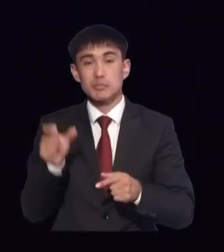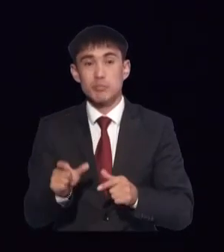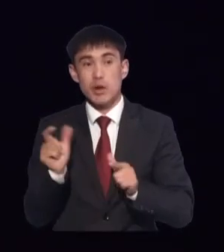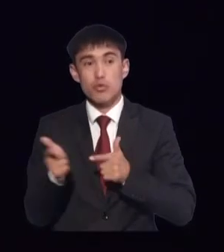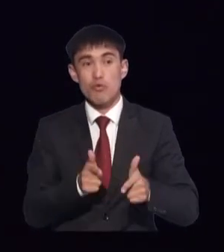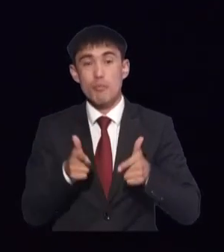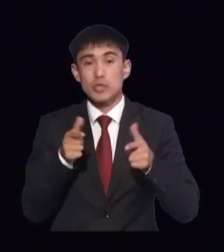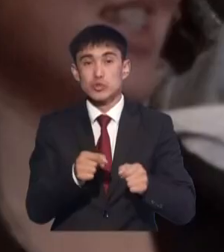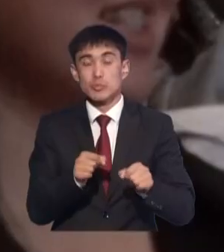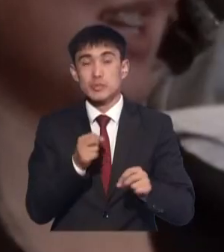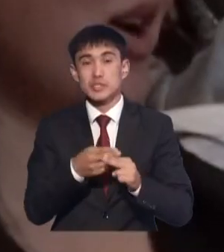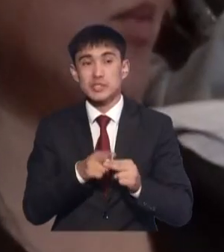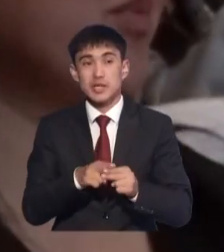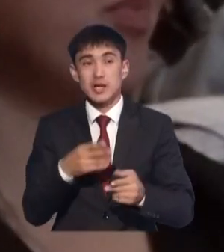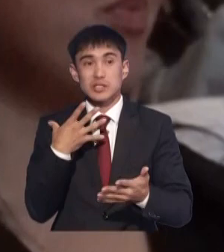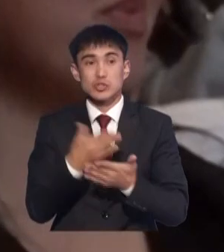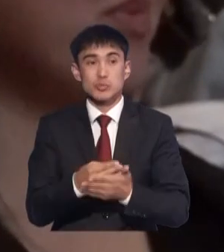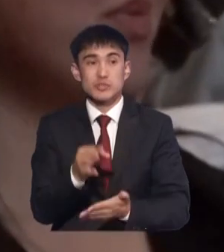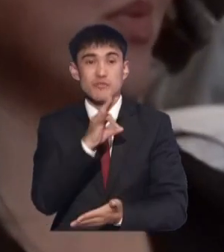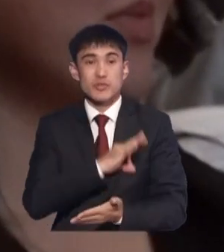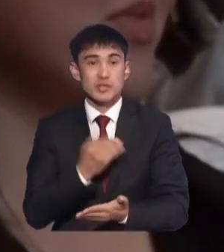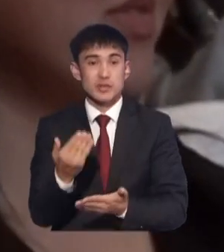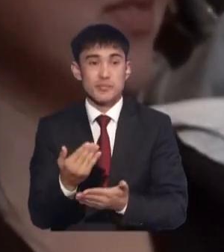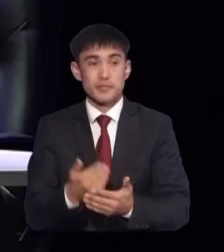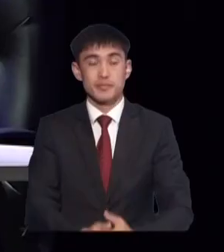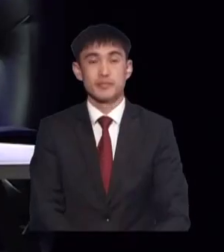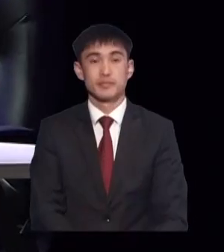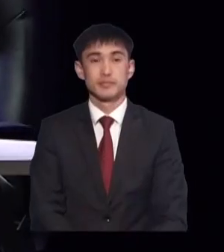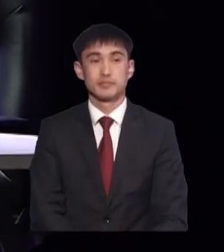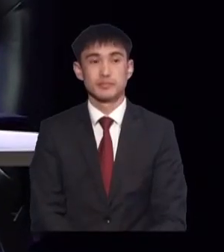поступиться моральными принципами ради собственных интересов и выгоды.